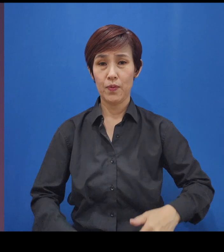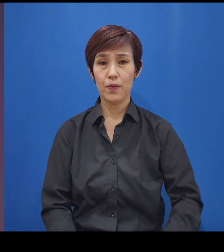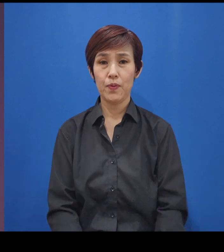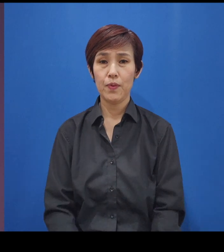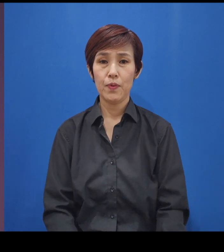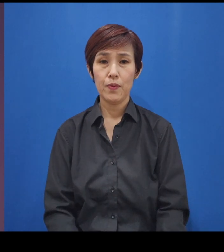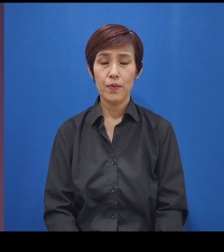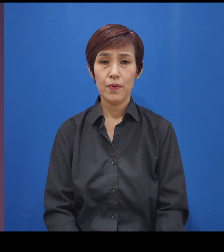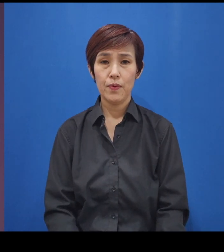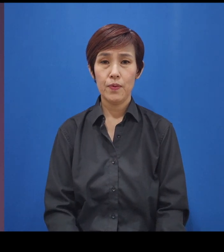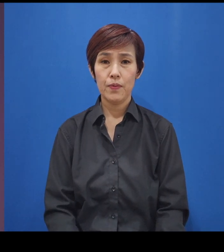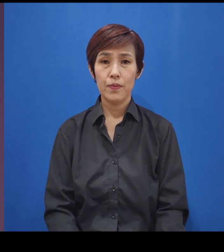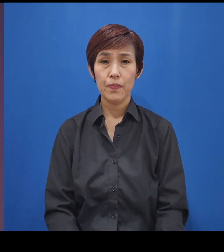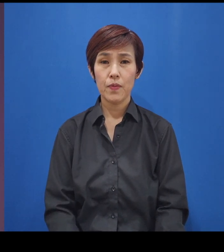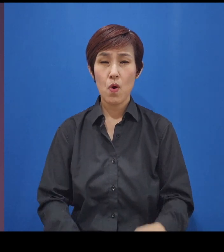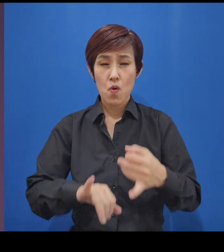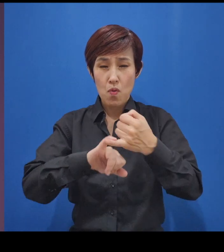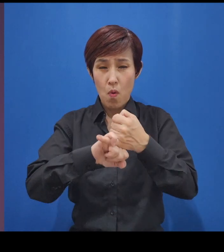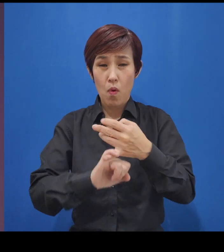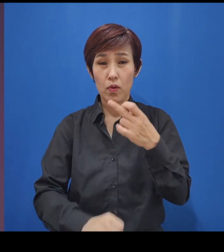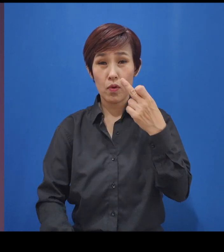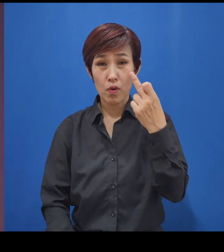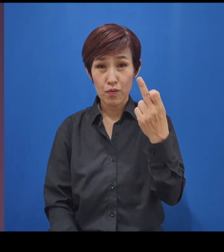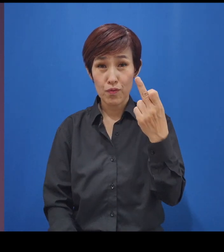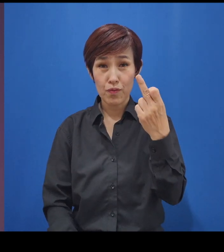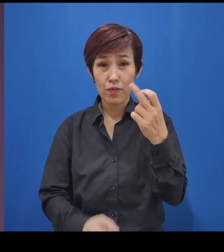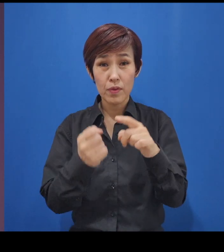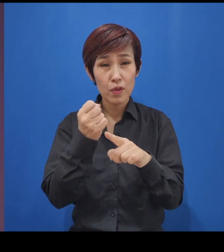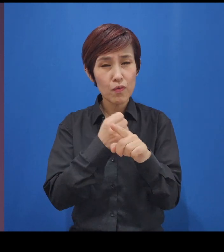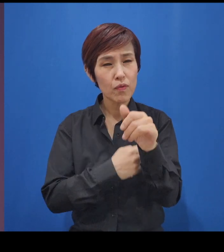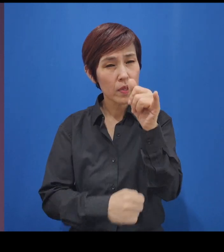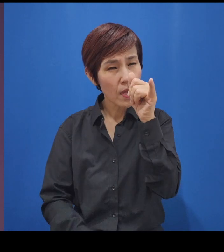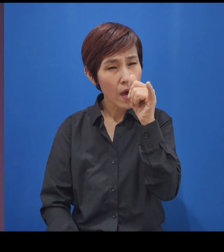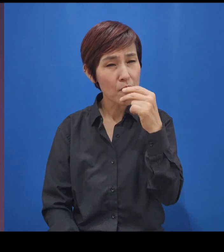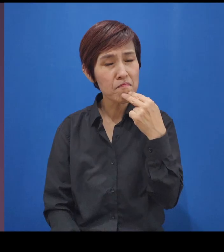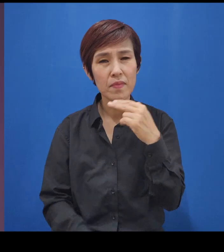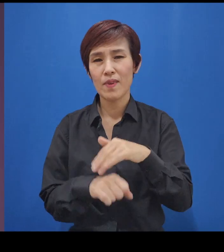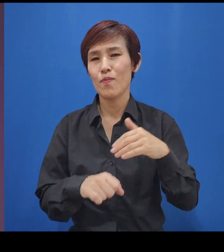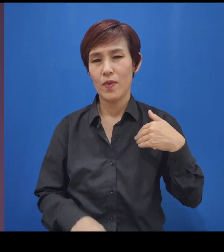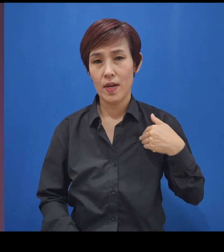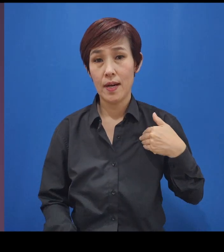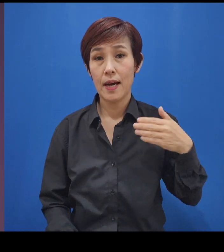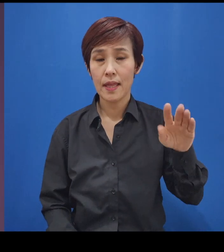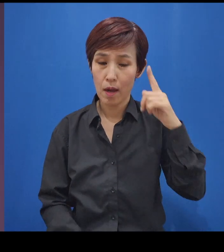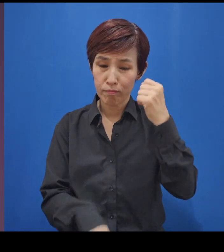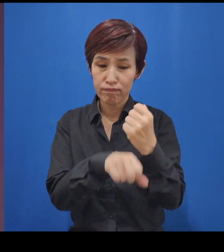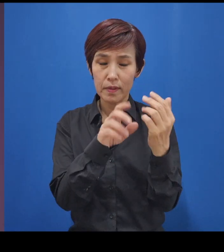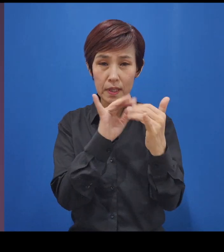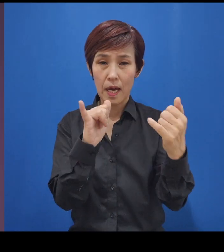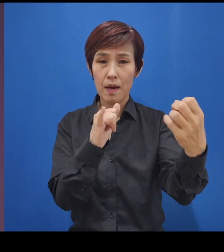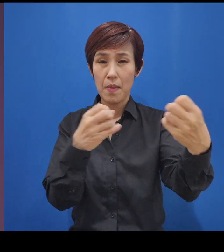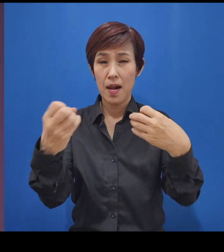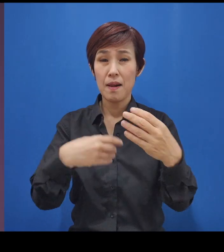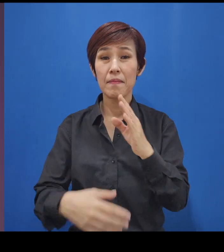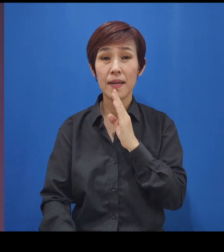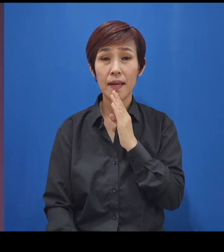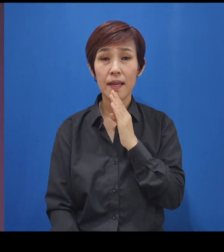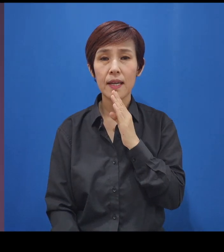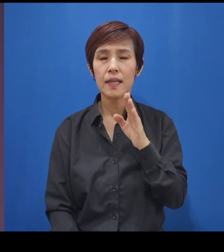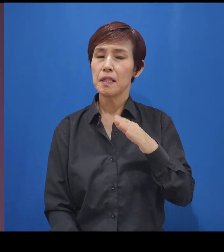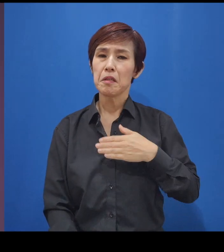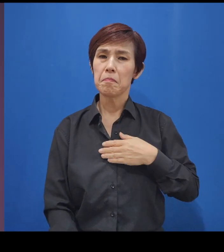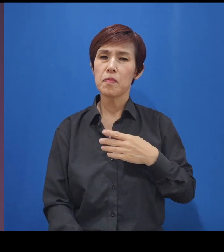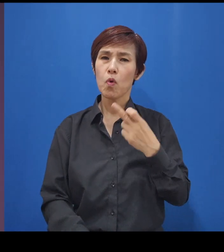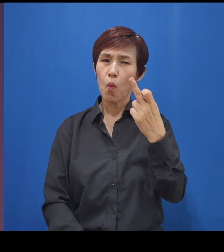했습니다. 그건 반드시 12이어야 하는 어떤 이유가 있는지 저는 잘 모르겠습니다. 학자들이 많은 얘기를 할 수 있지만